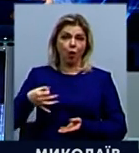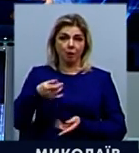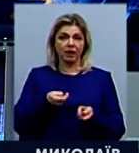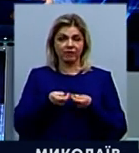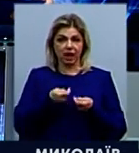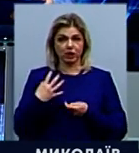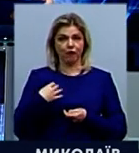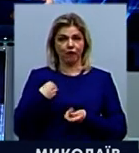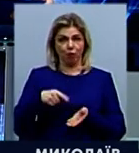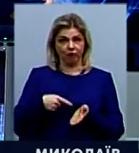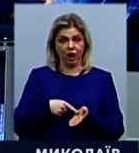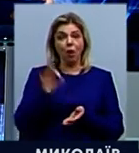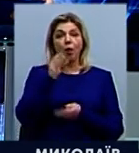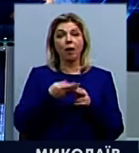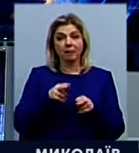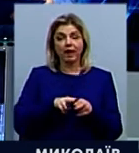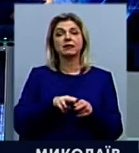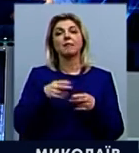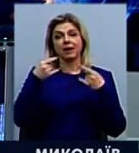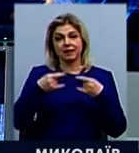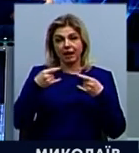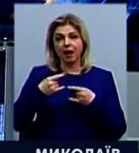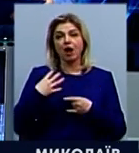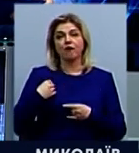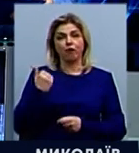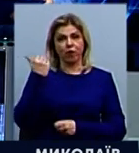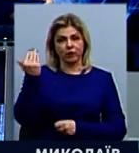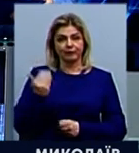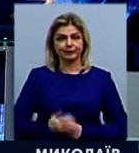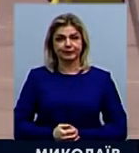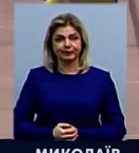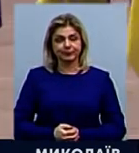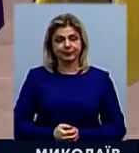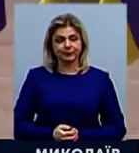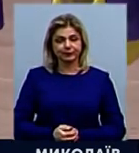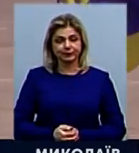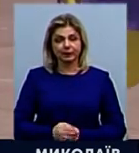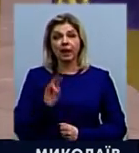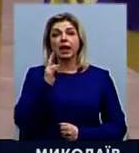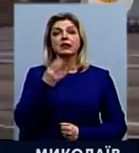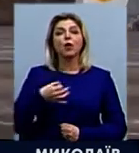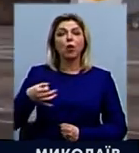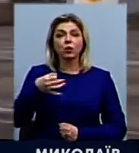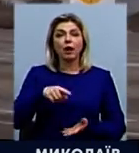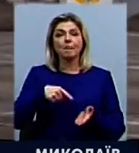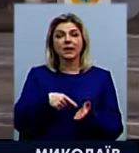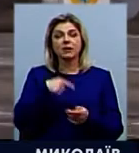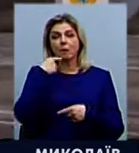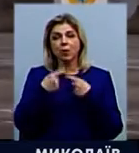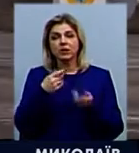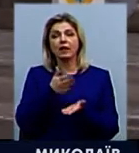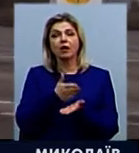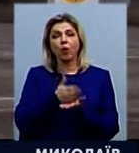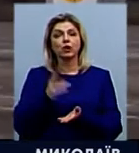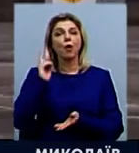у сюжеті наших колег з телеканалу «Бриз» Олени Кудряшової та Руслана Надольного. На Миколаївщині у місті постійної